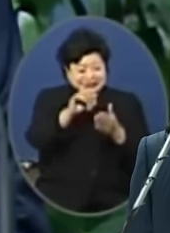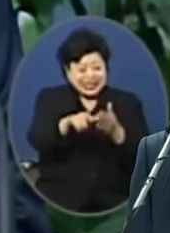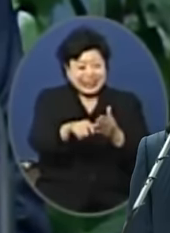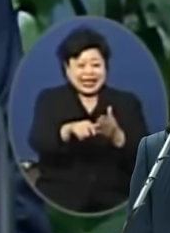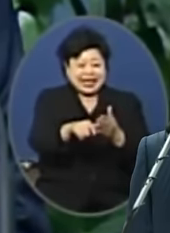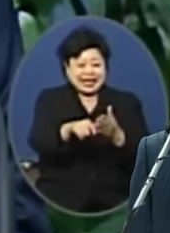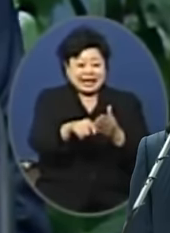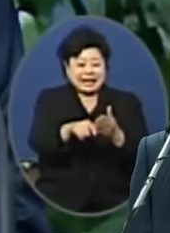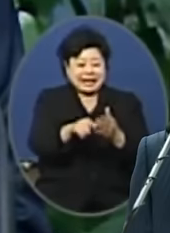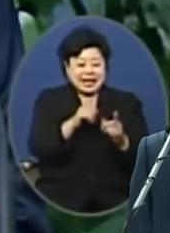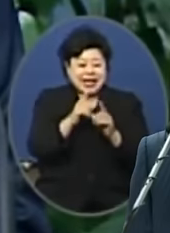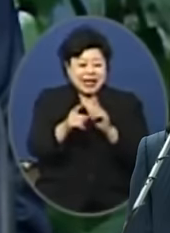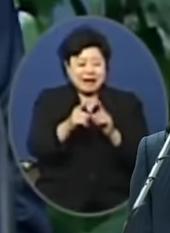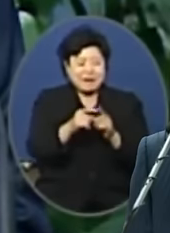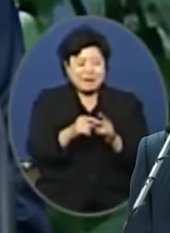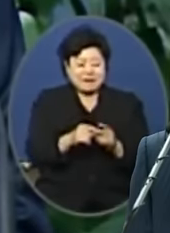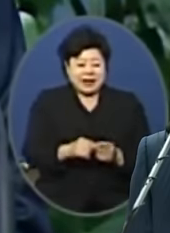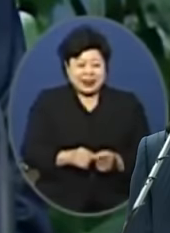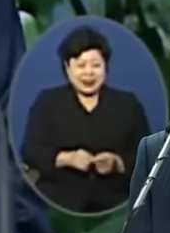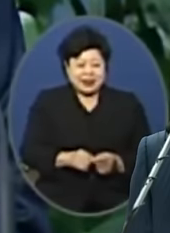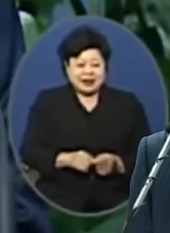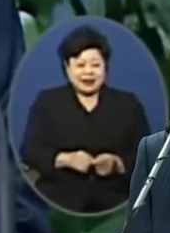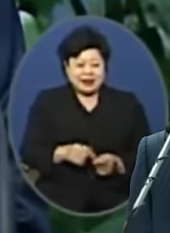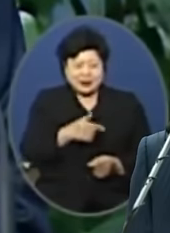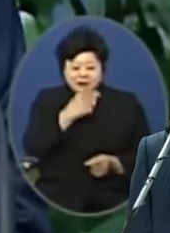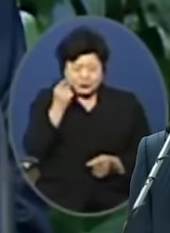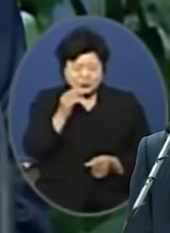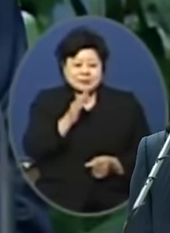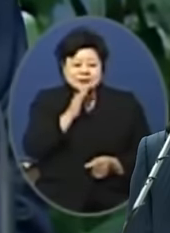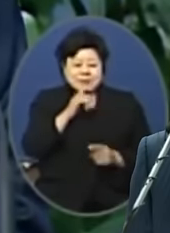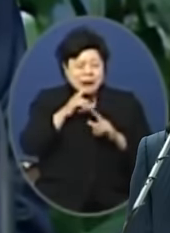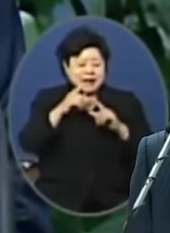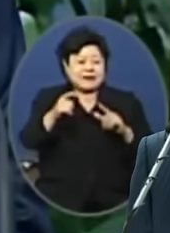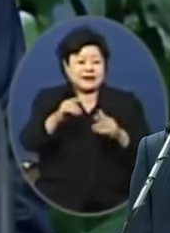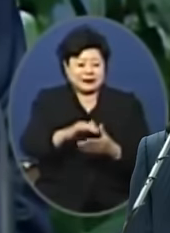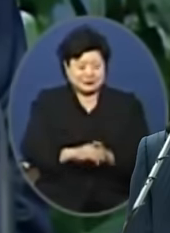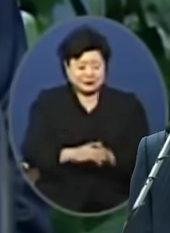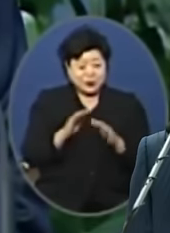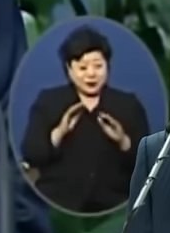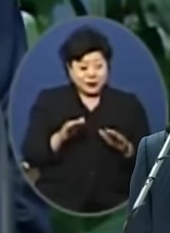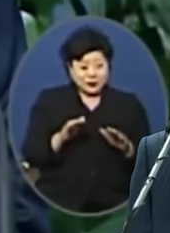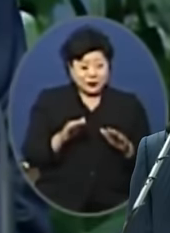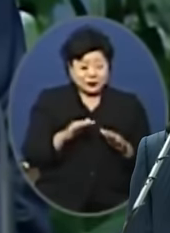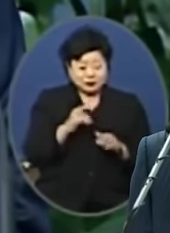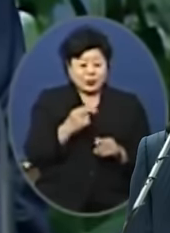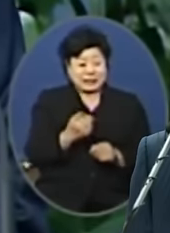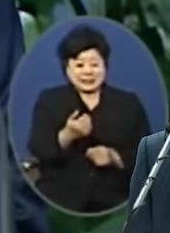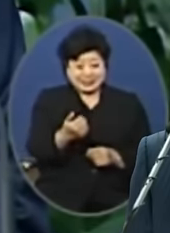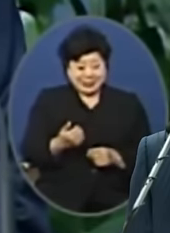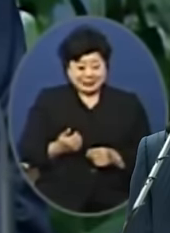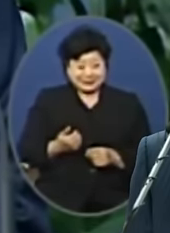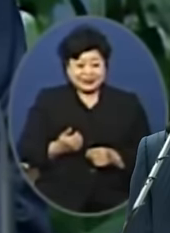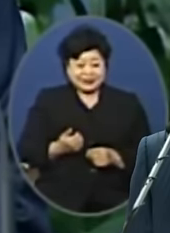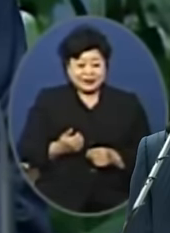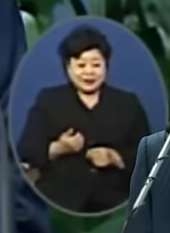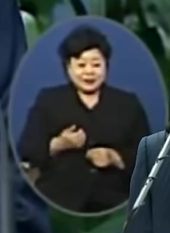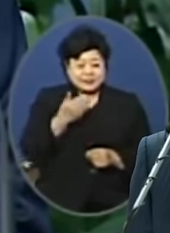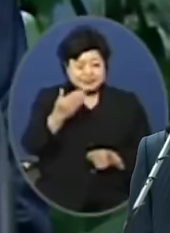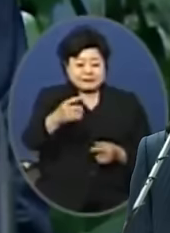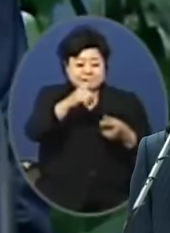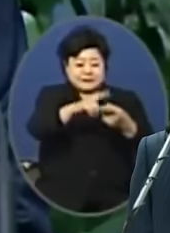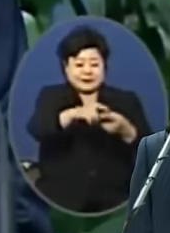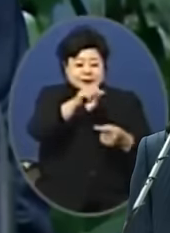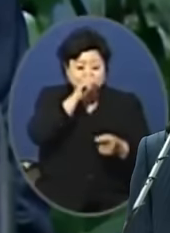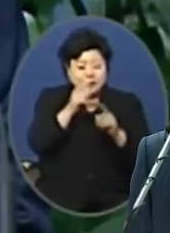여러분, 제가 말은 은울하게 했지만 참말을 한 것입니다. 오늘 집으로 돌아가기 전에 여러분에 대해서